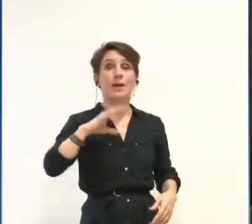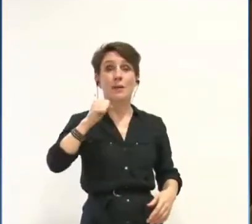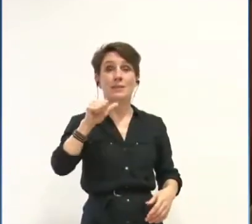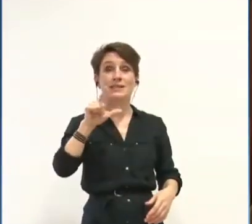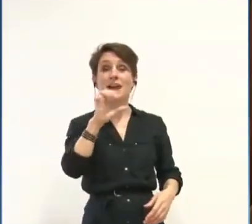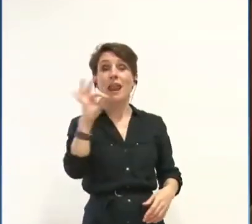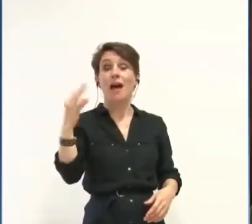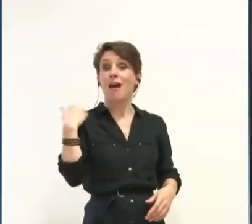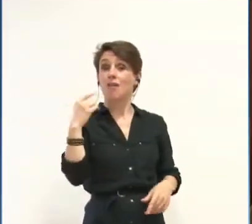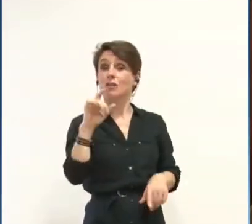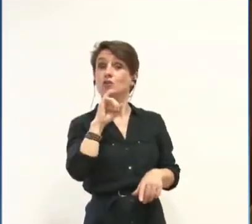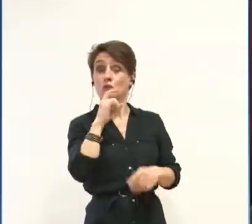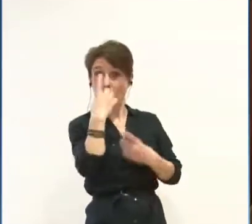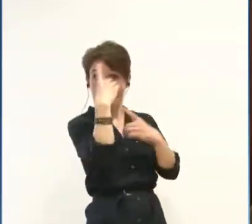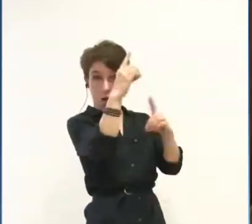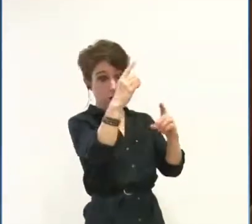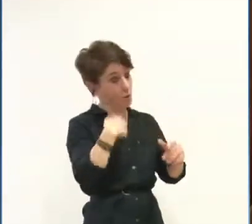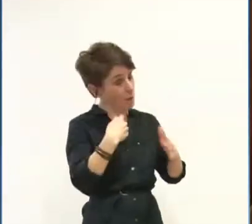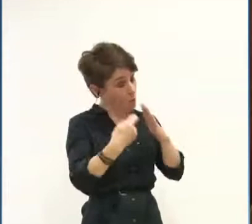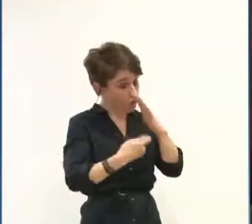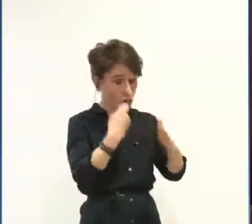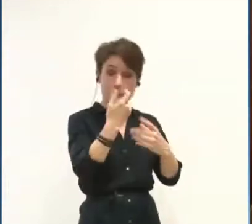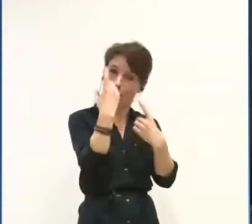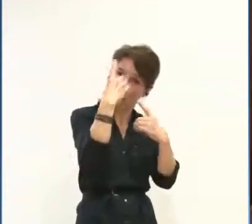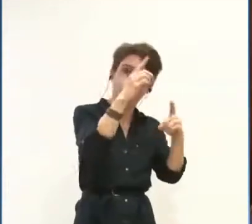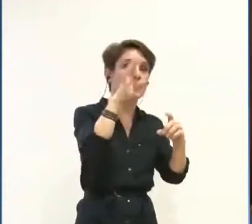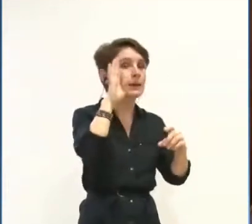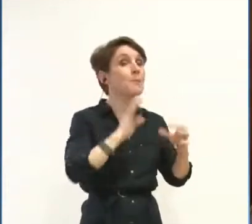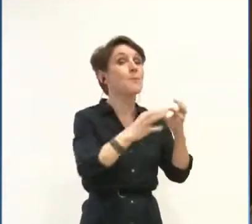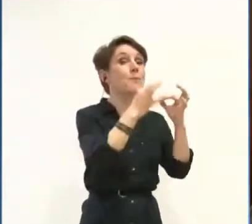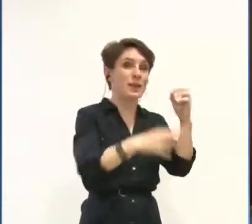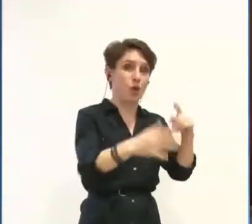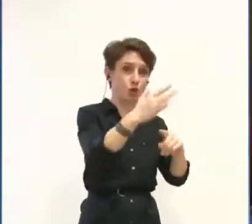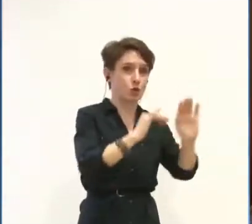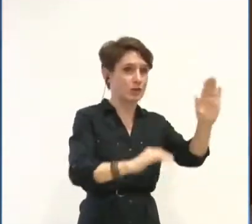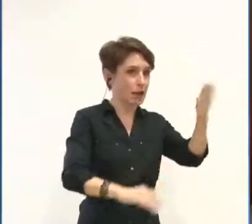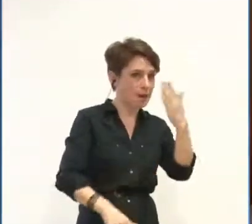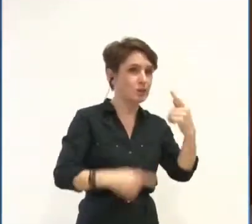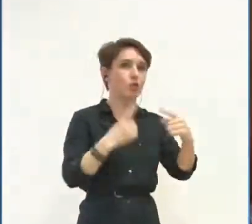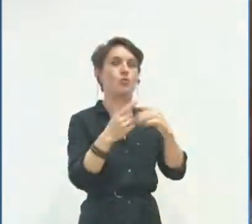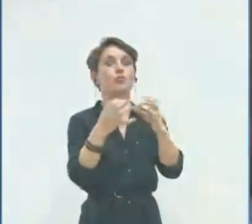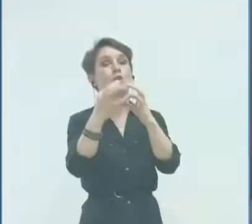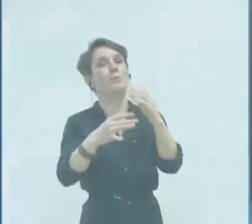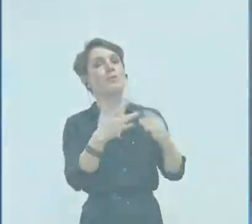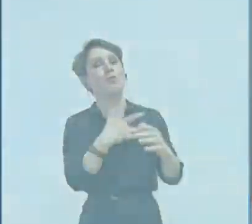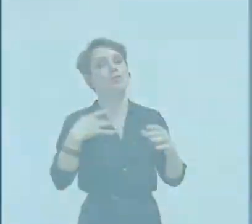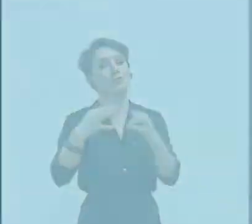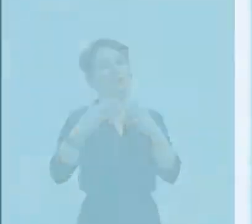l'heure d'une présentation d'un bilan social et d'un bilan de la santé scolaire.